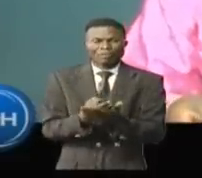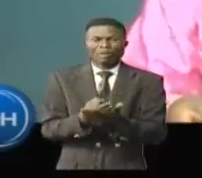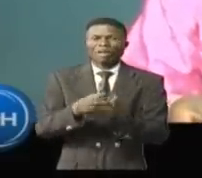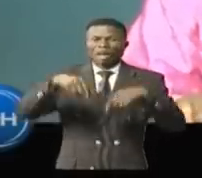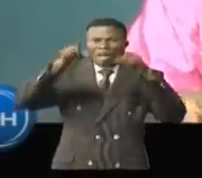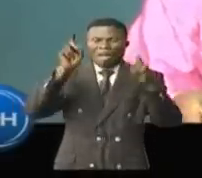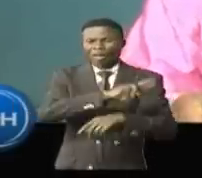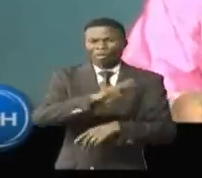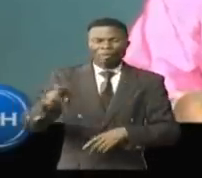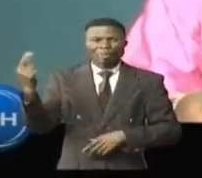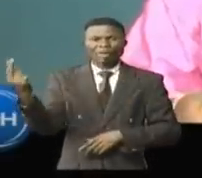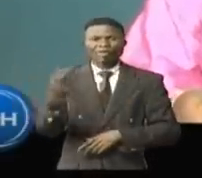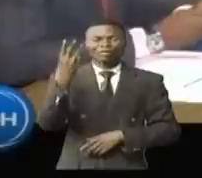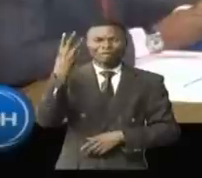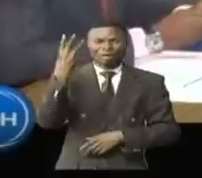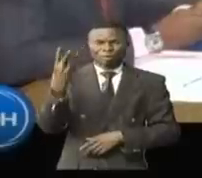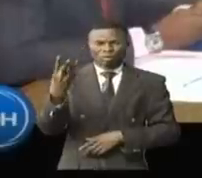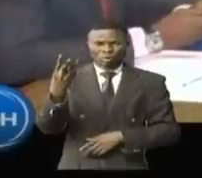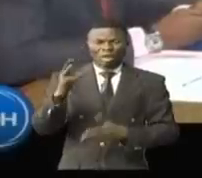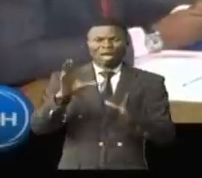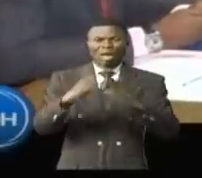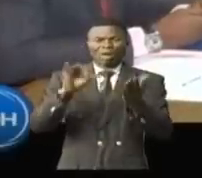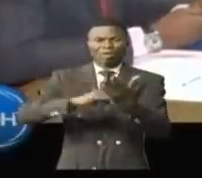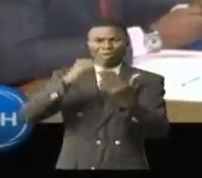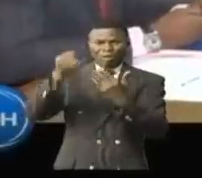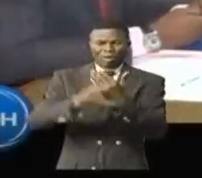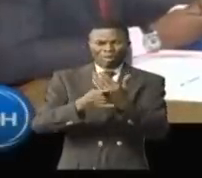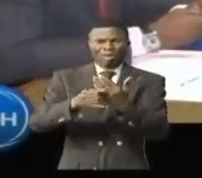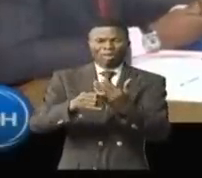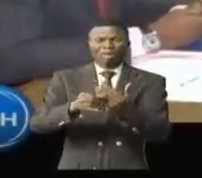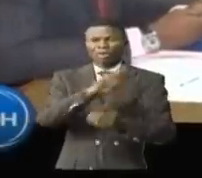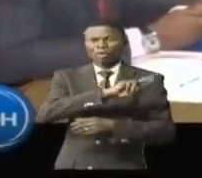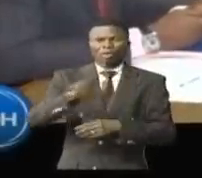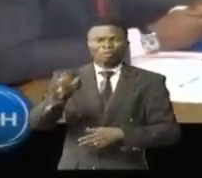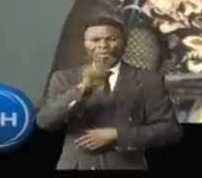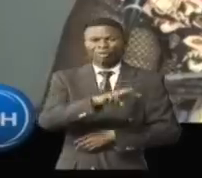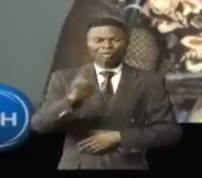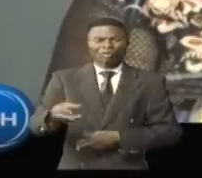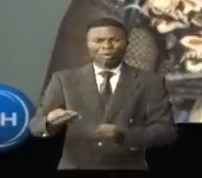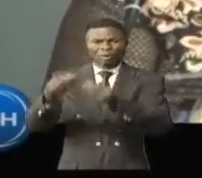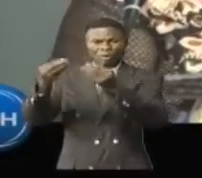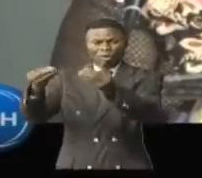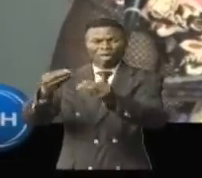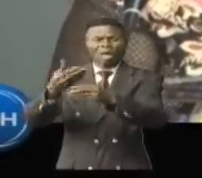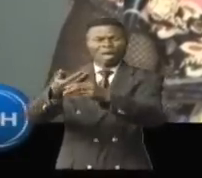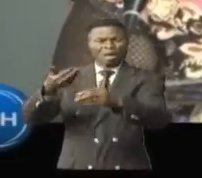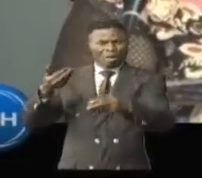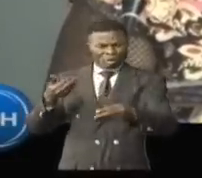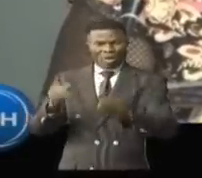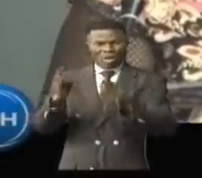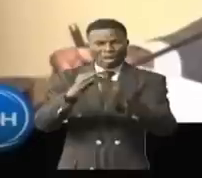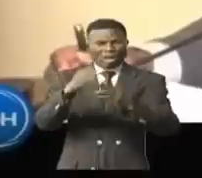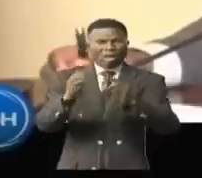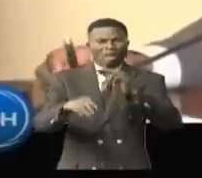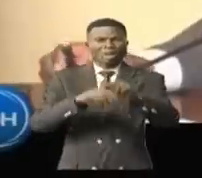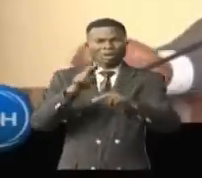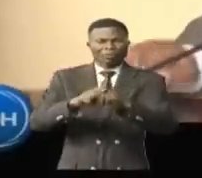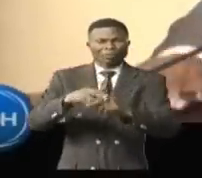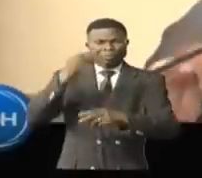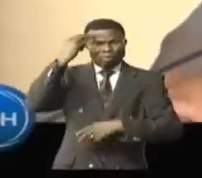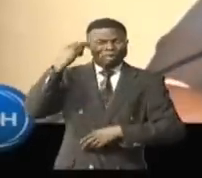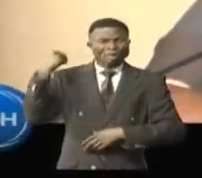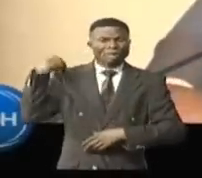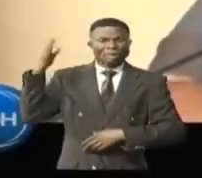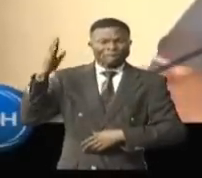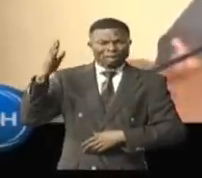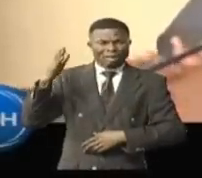l'exercice 2023. Comme avec le projet de loi de 2022 déposé à temps à l'Assemblée nationale, le ministre d'État